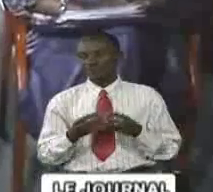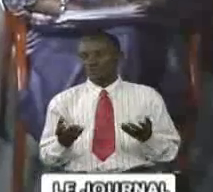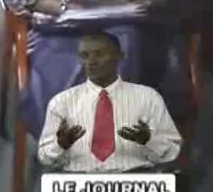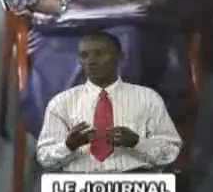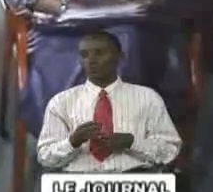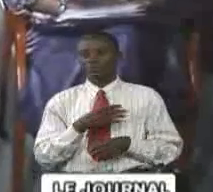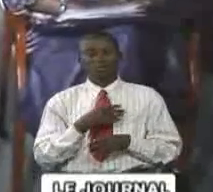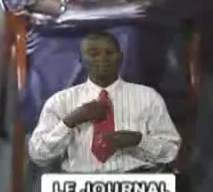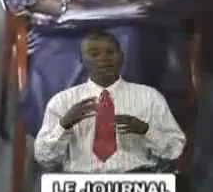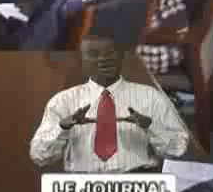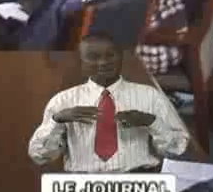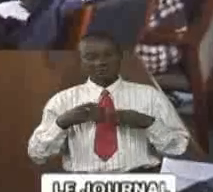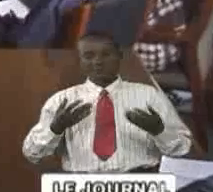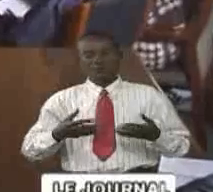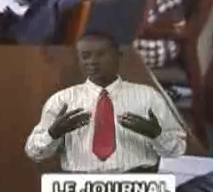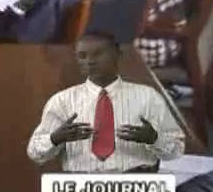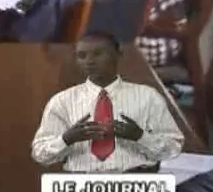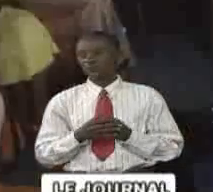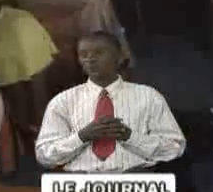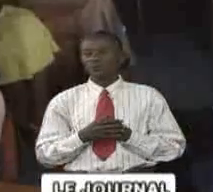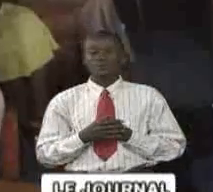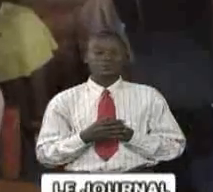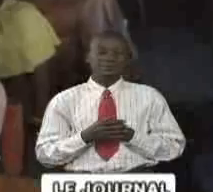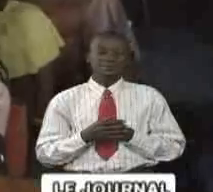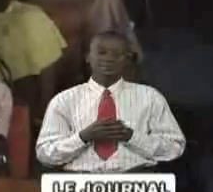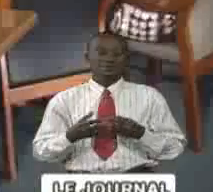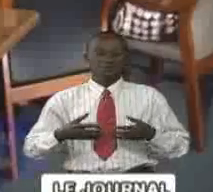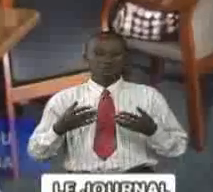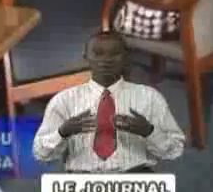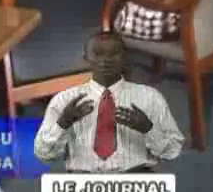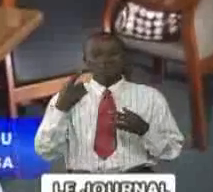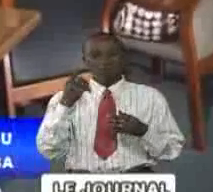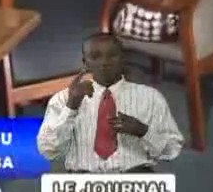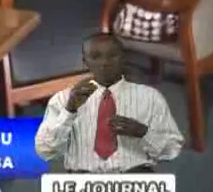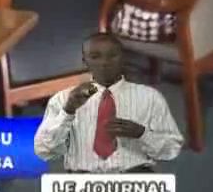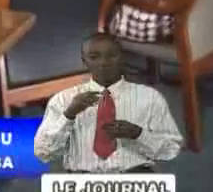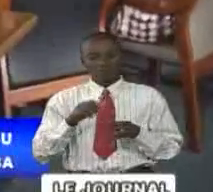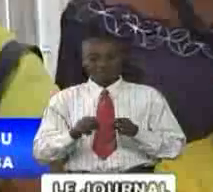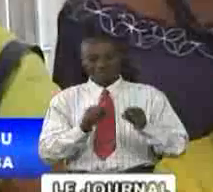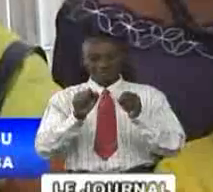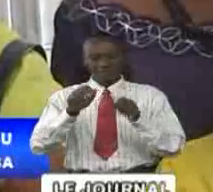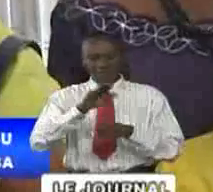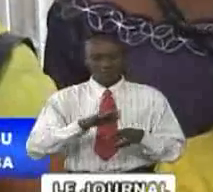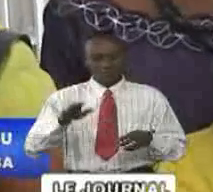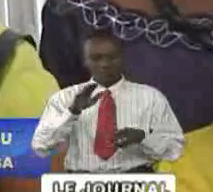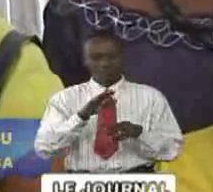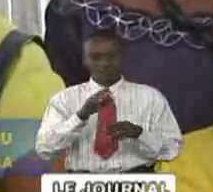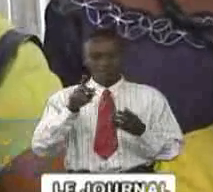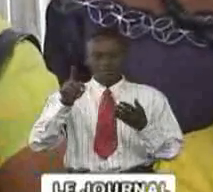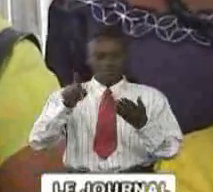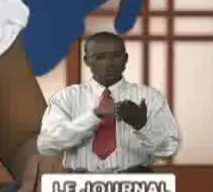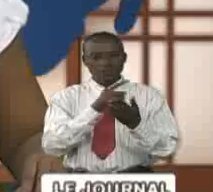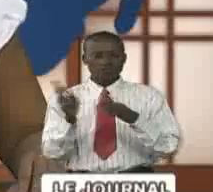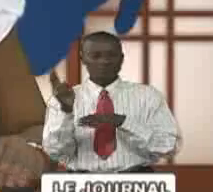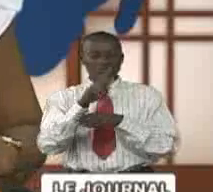gouvernement congolais dans la lutte contre l'impunité par la mise en œuvre de la stratégie nationale de lutte contre les violences sexuelles et basée sur le